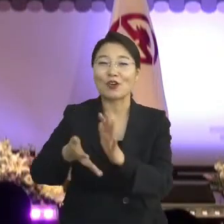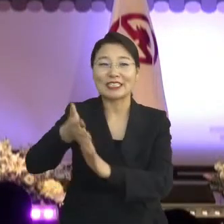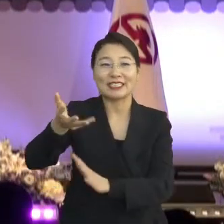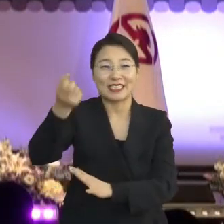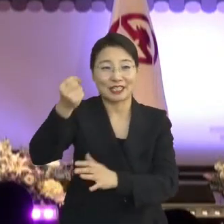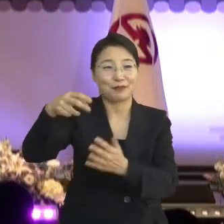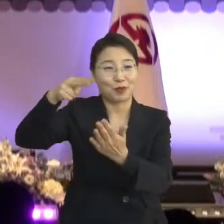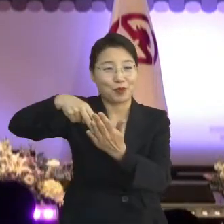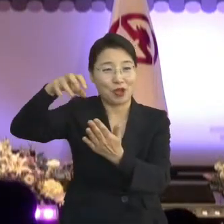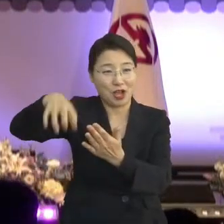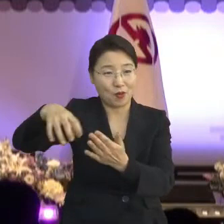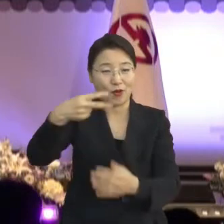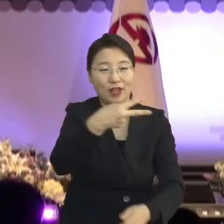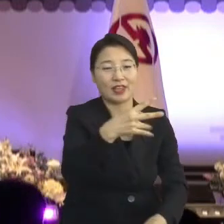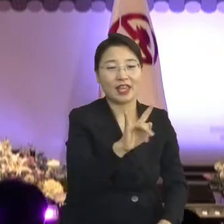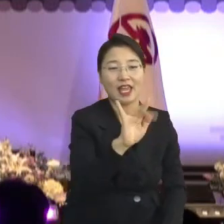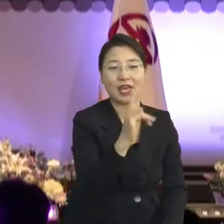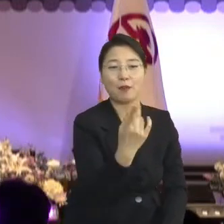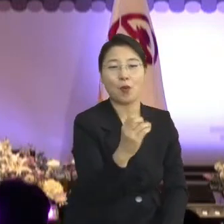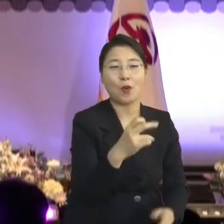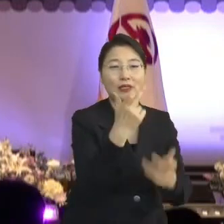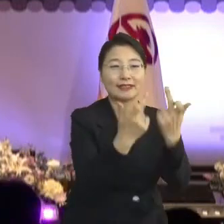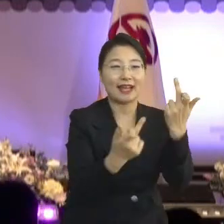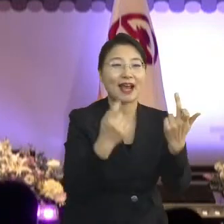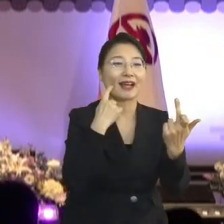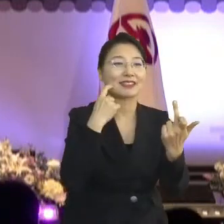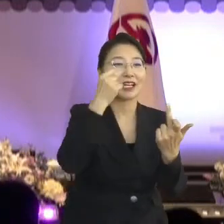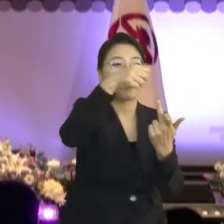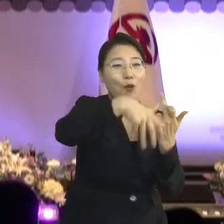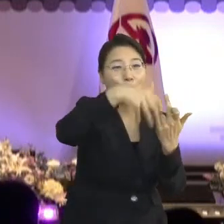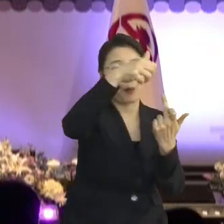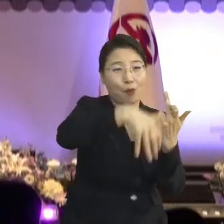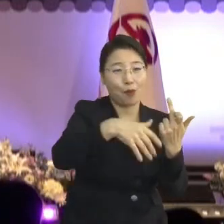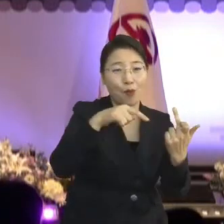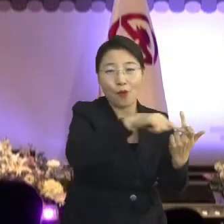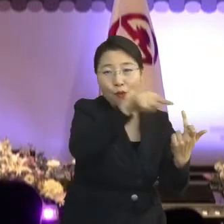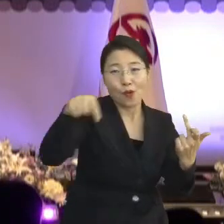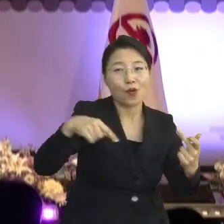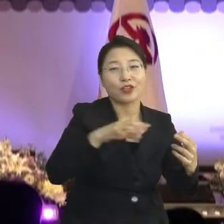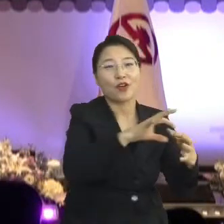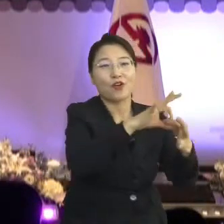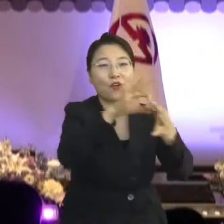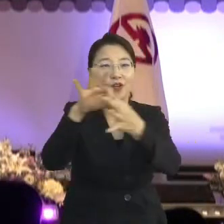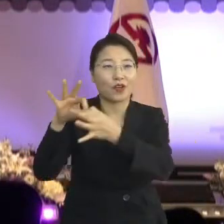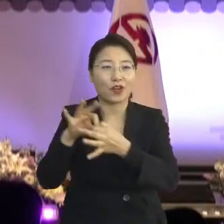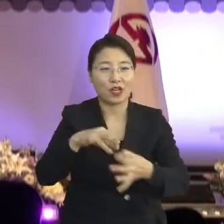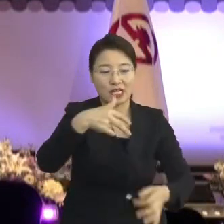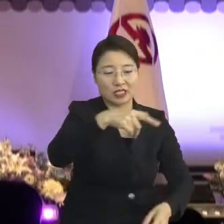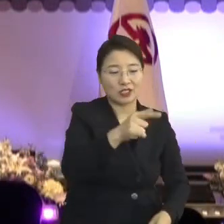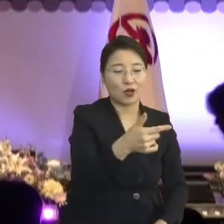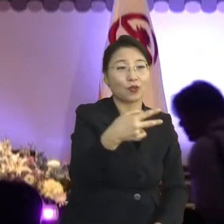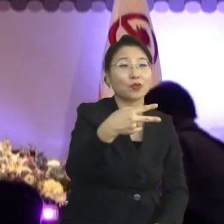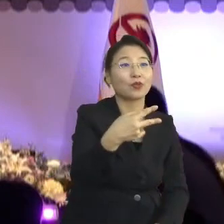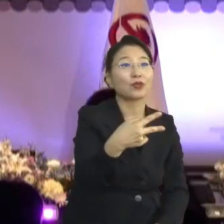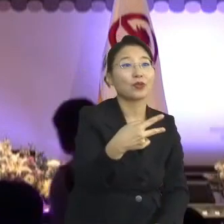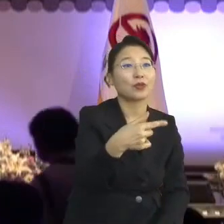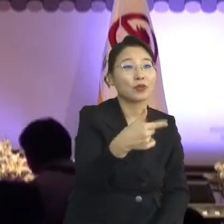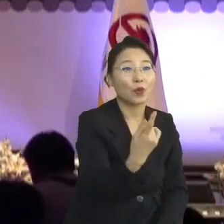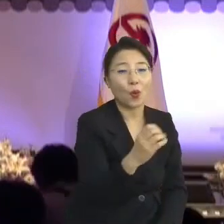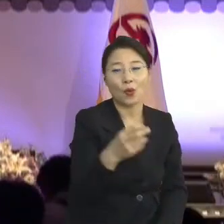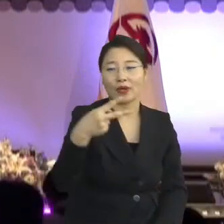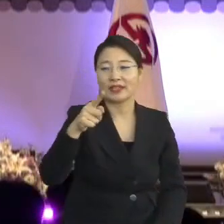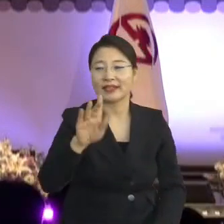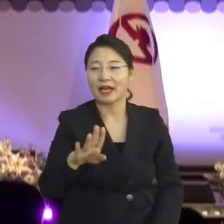서울시립도서관과 대봉산 인공폭포를 그린 네트워크로 연결하여 전농 답심리 지역이 동대문